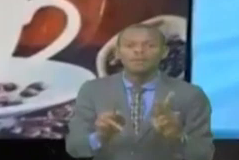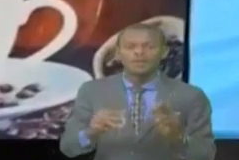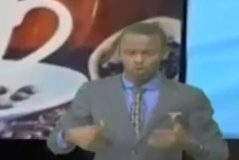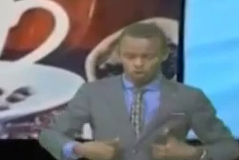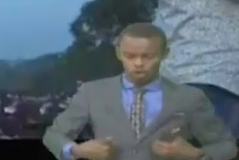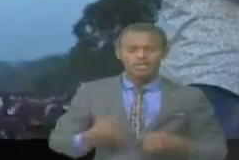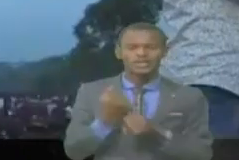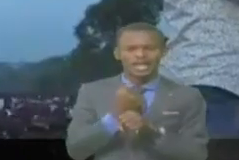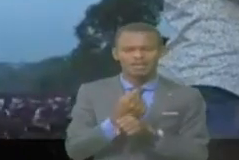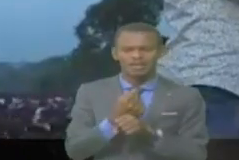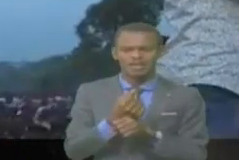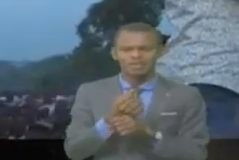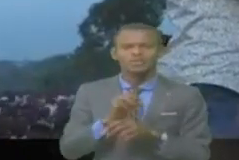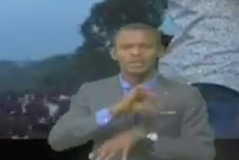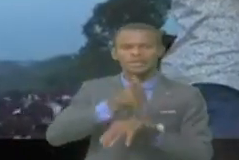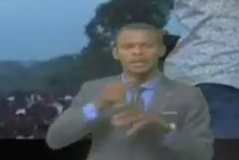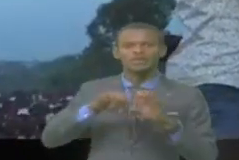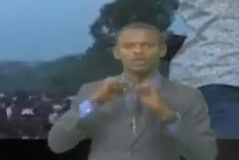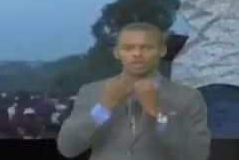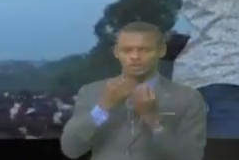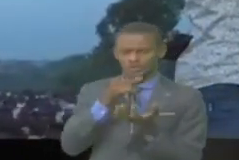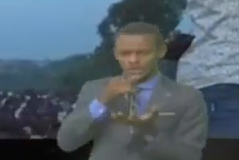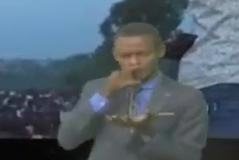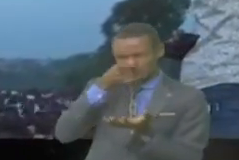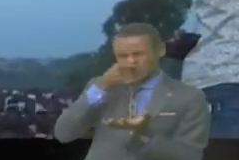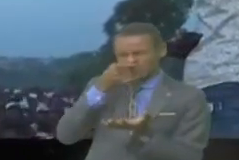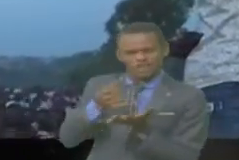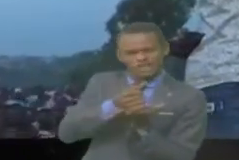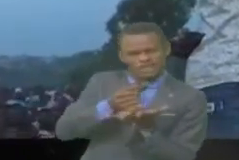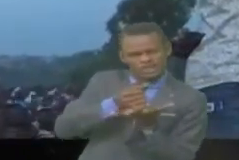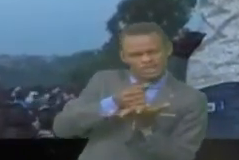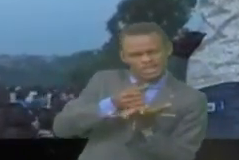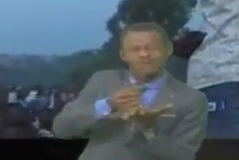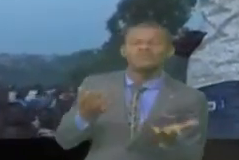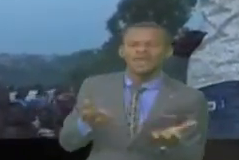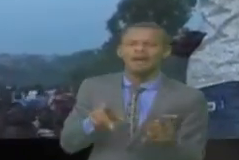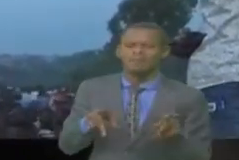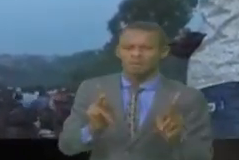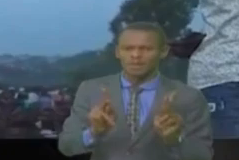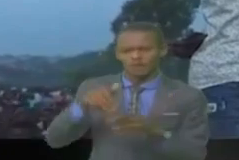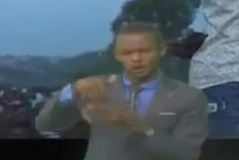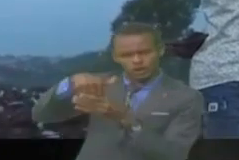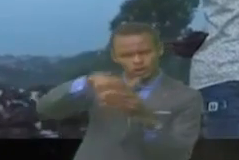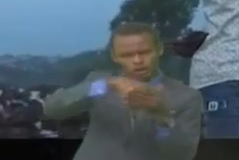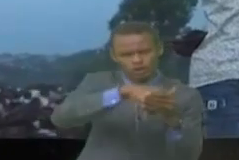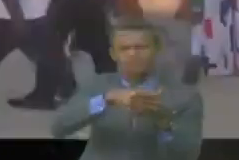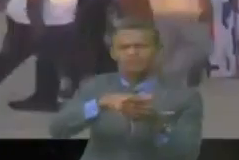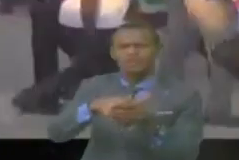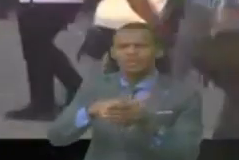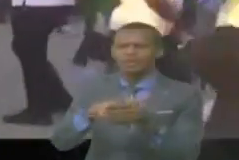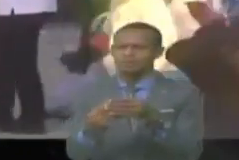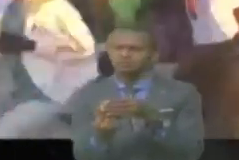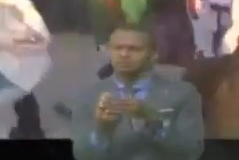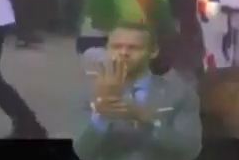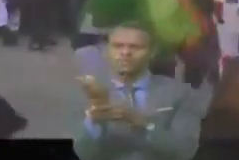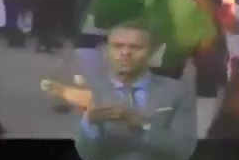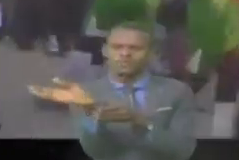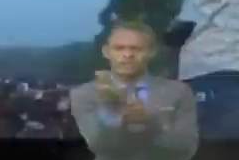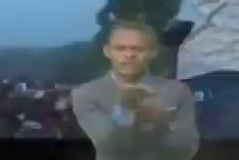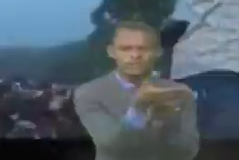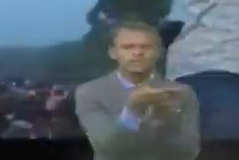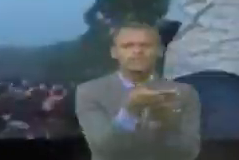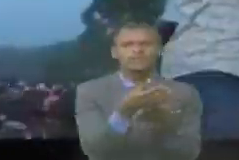à l'économie de notre entité pour son développement. La modernisation de ces stades, c'est aussi notre cheval de bataille dans les tout prochains